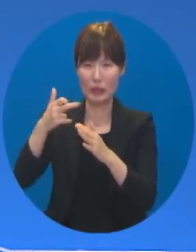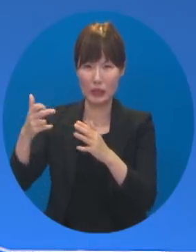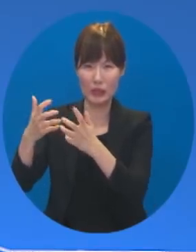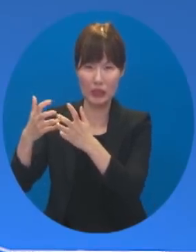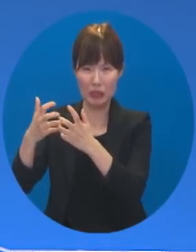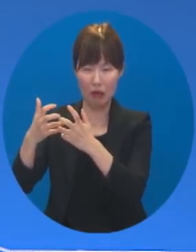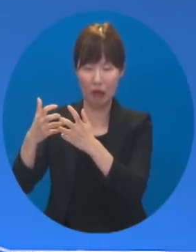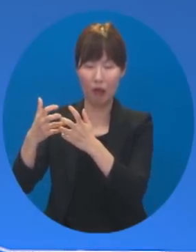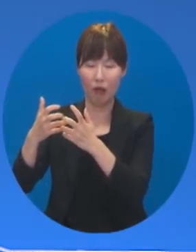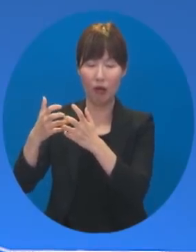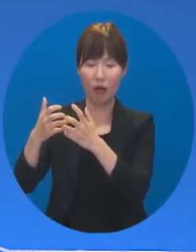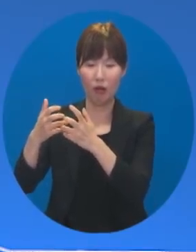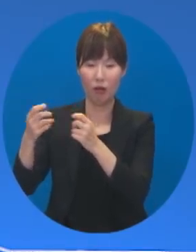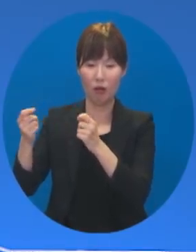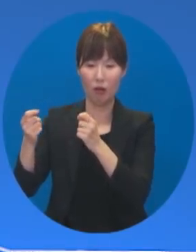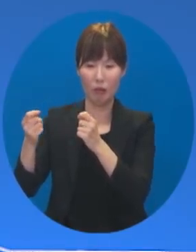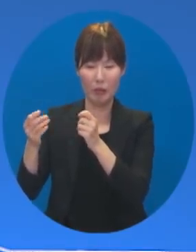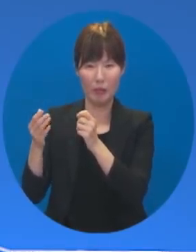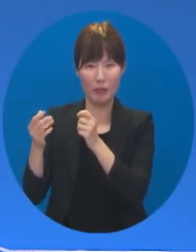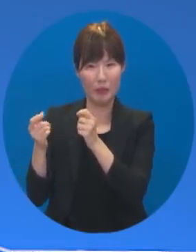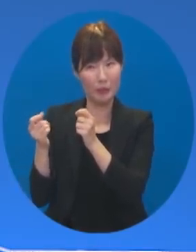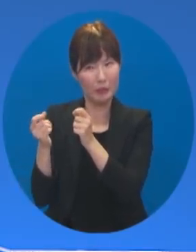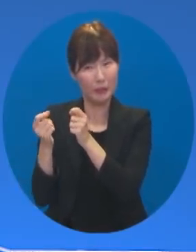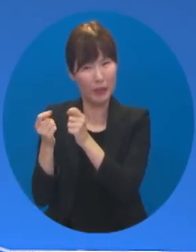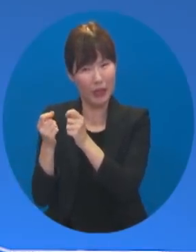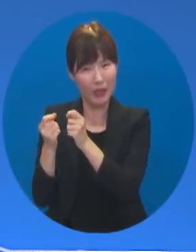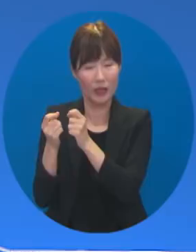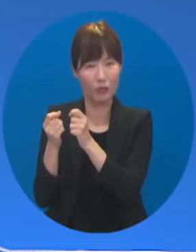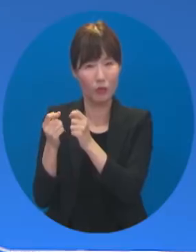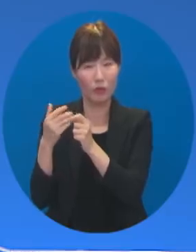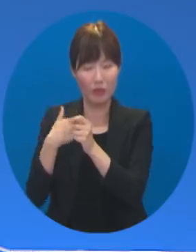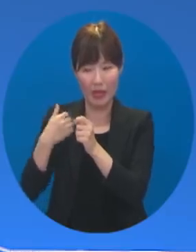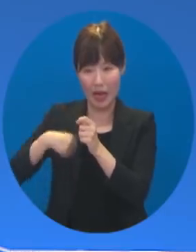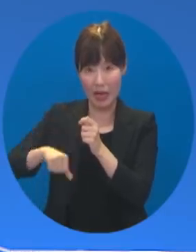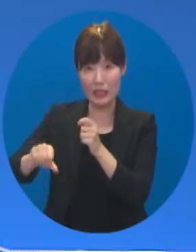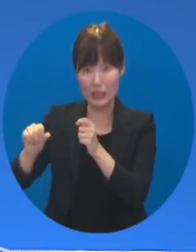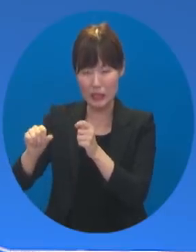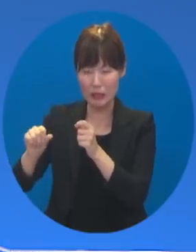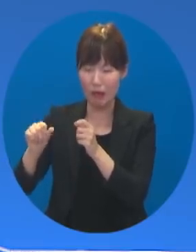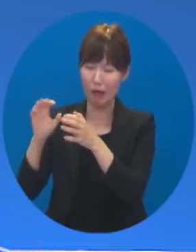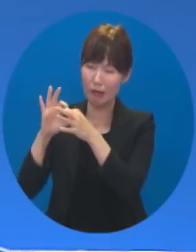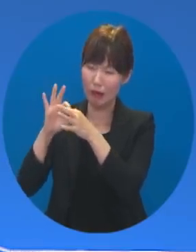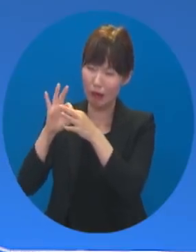붙어가지고 목을 정말 이렇게 꺾어서 원기를 계속 보고 있었습니다.